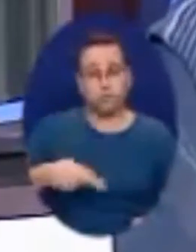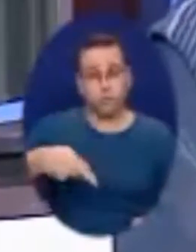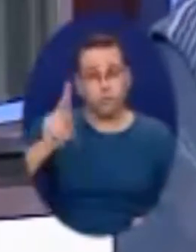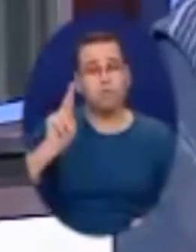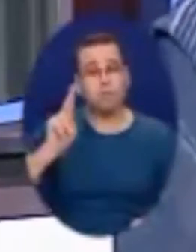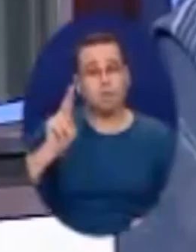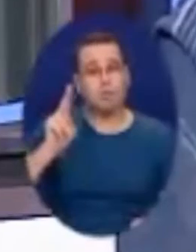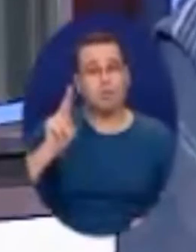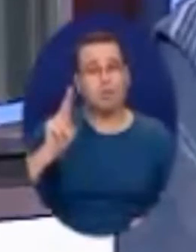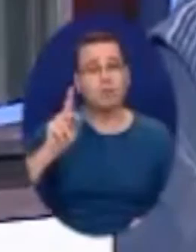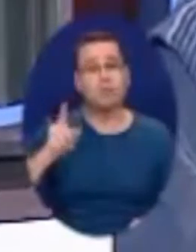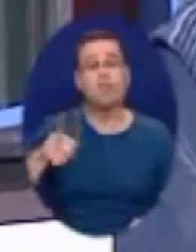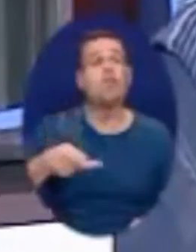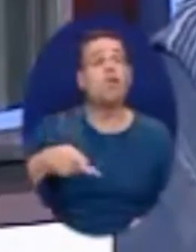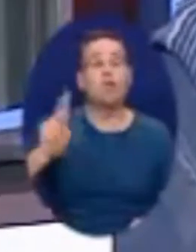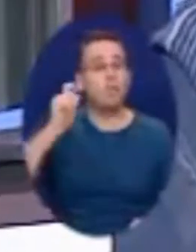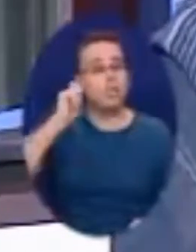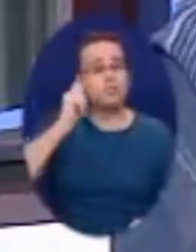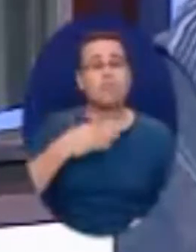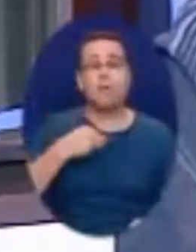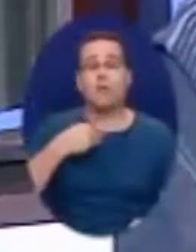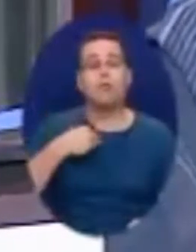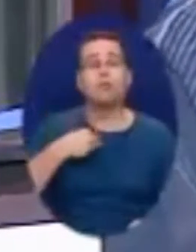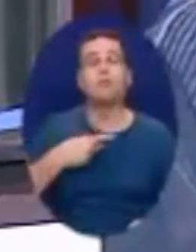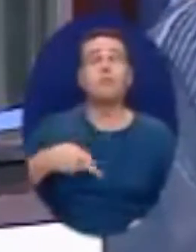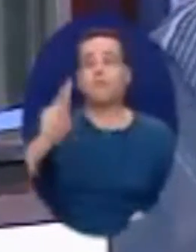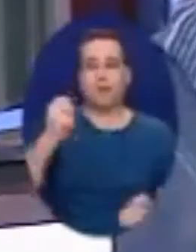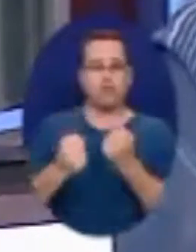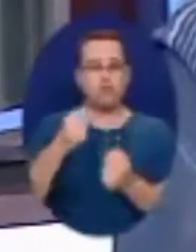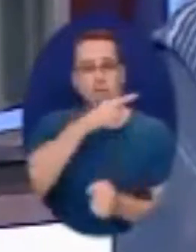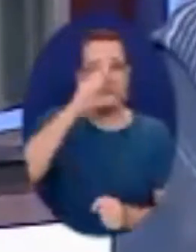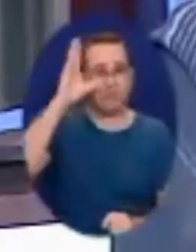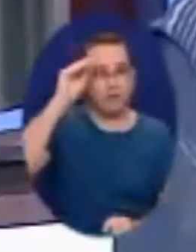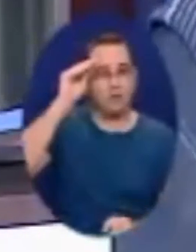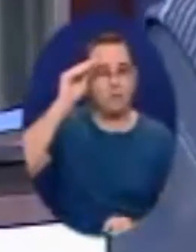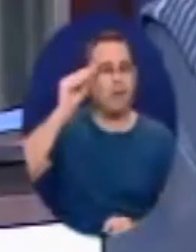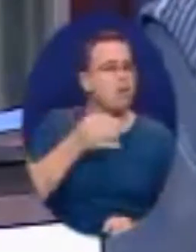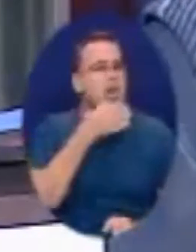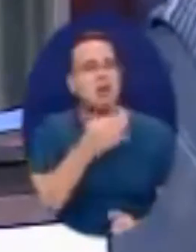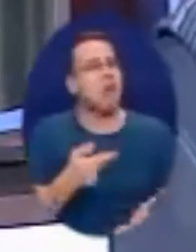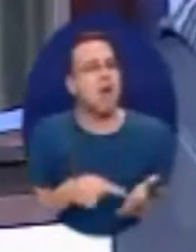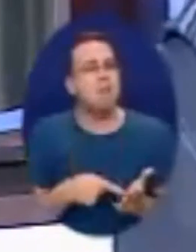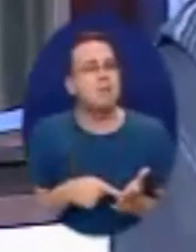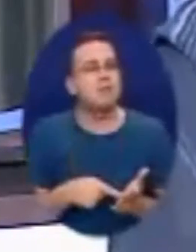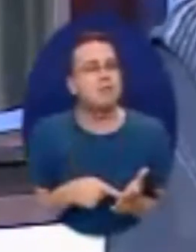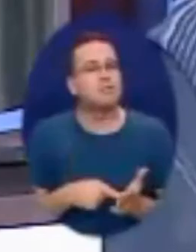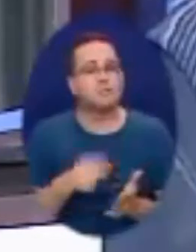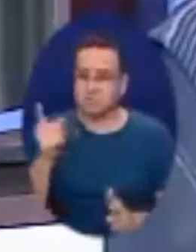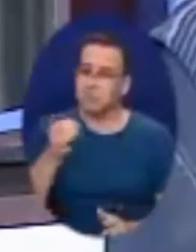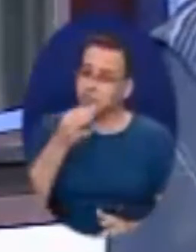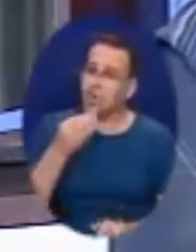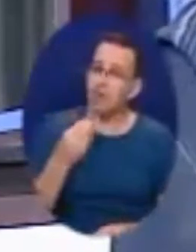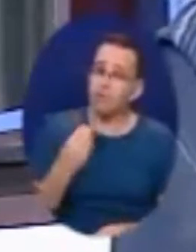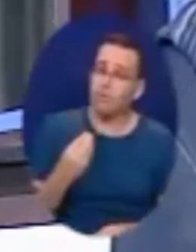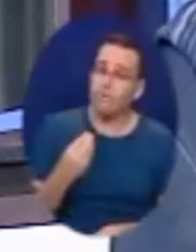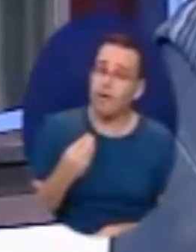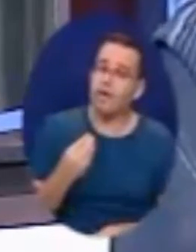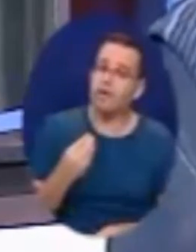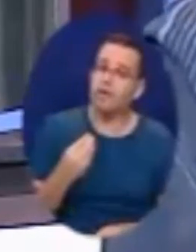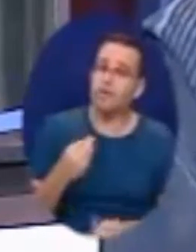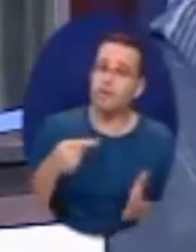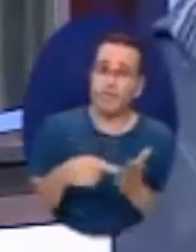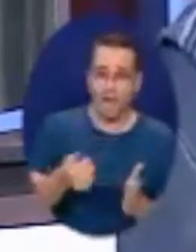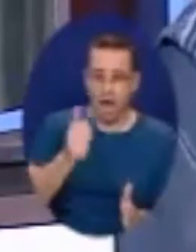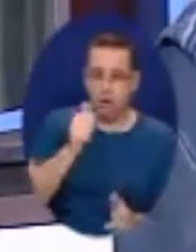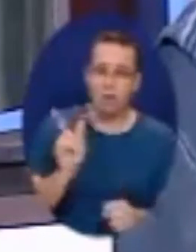התמכרות נשית תמיד נחשבה יותר קשה. למה? נשים, וואי, זו שאלה טובה, כי